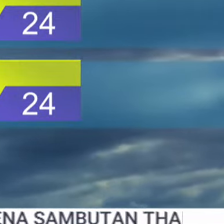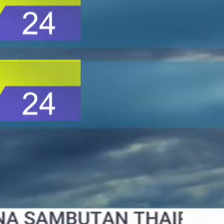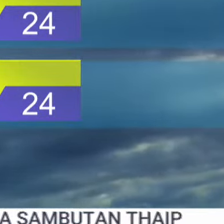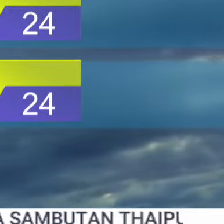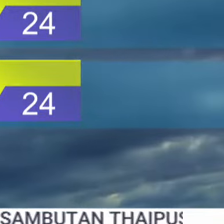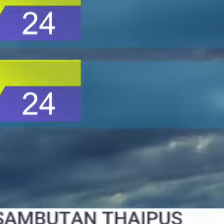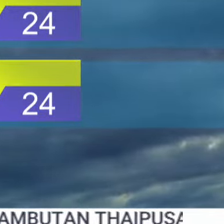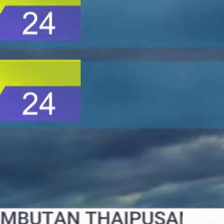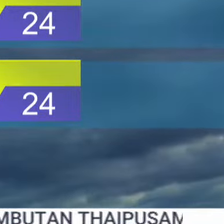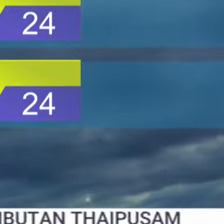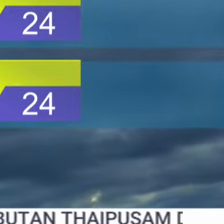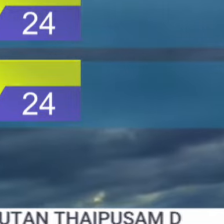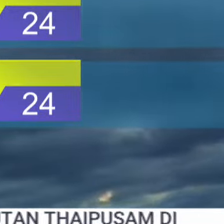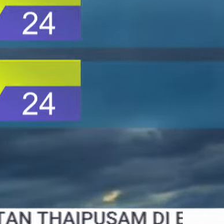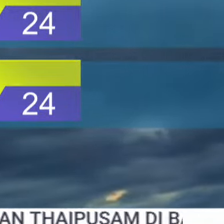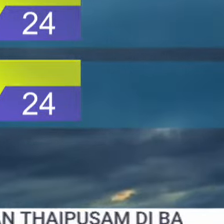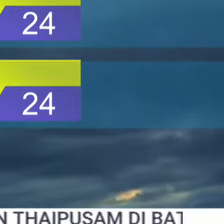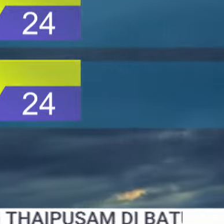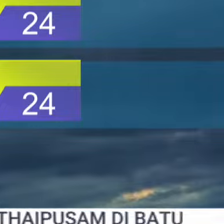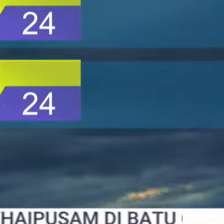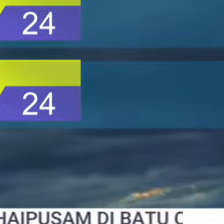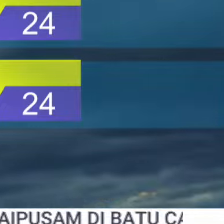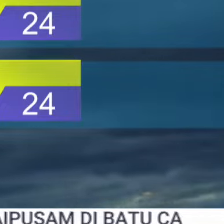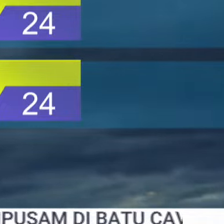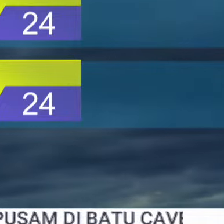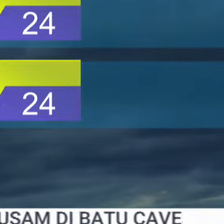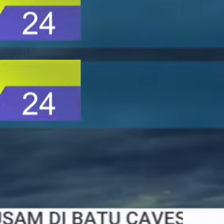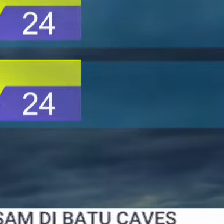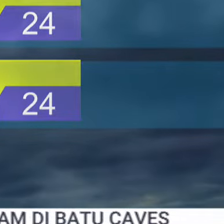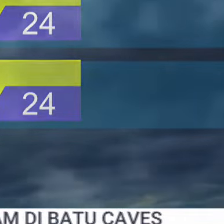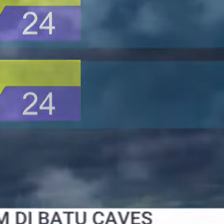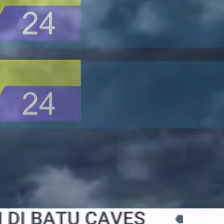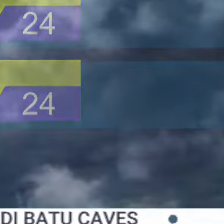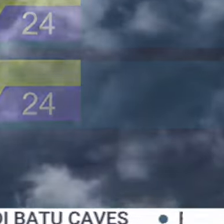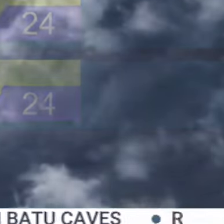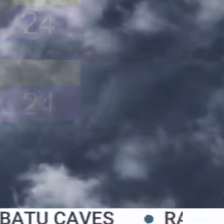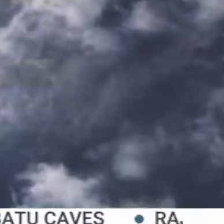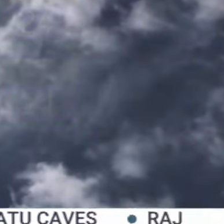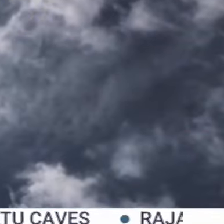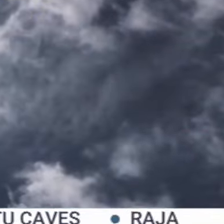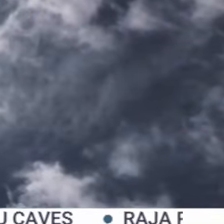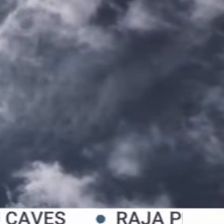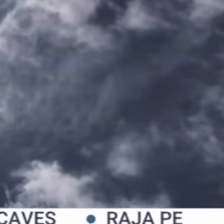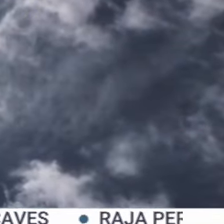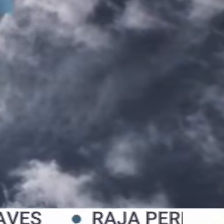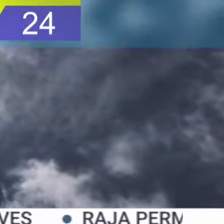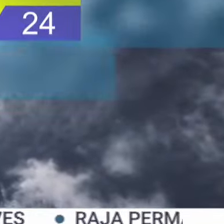We'll be right back.